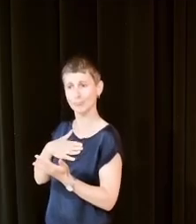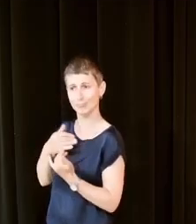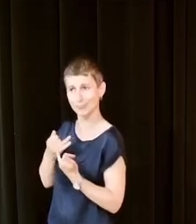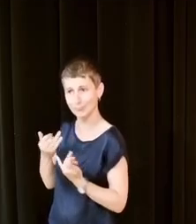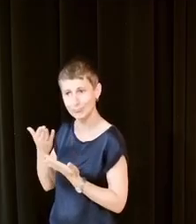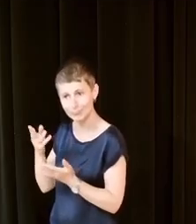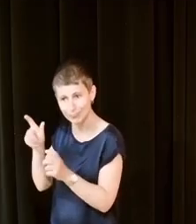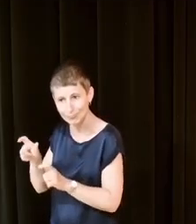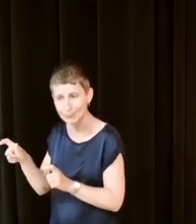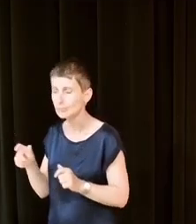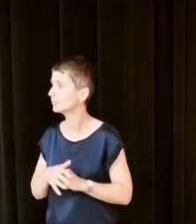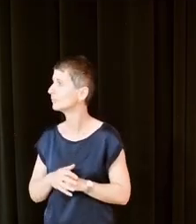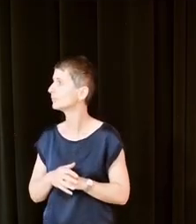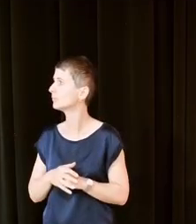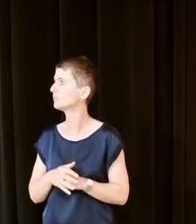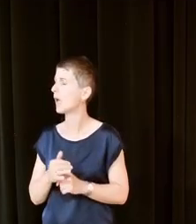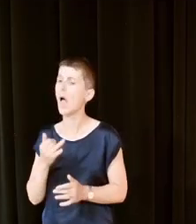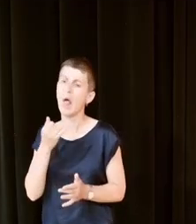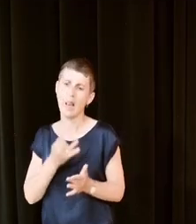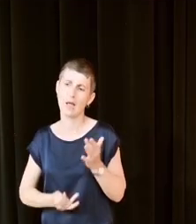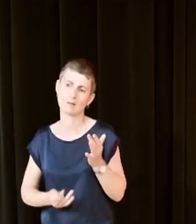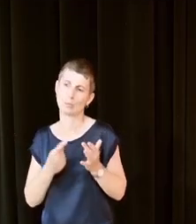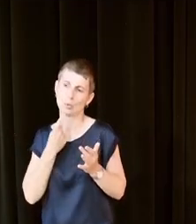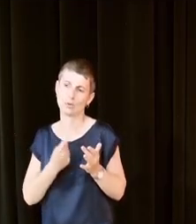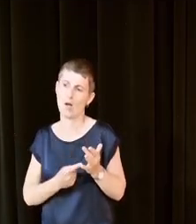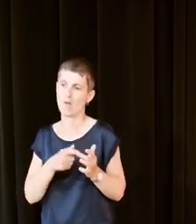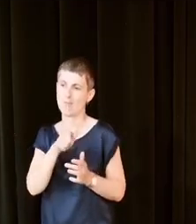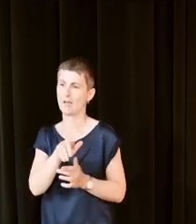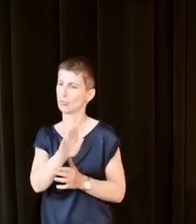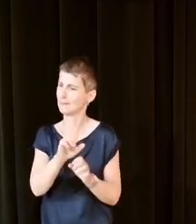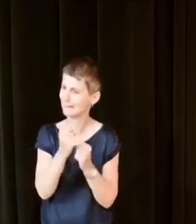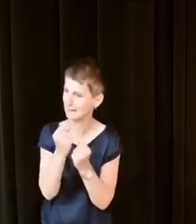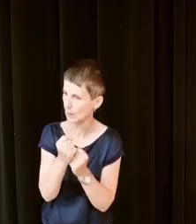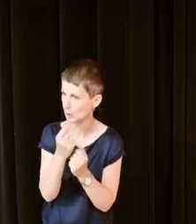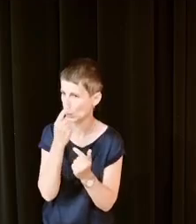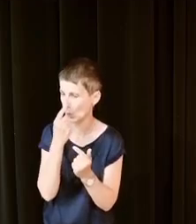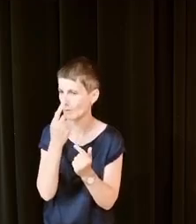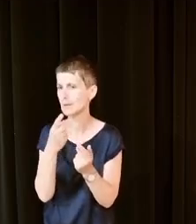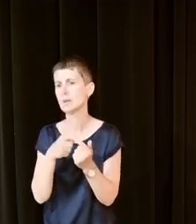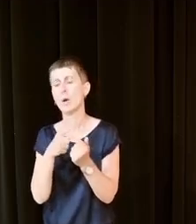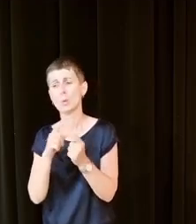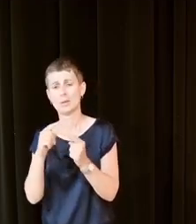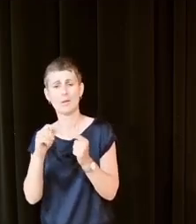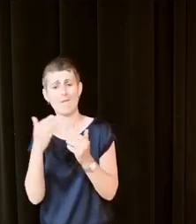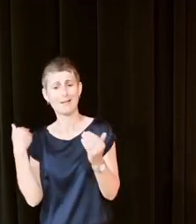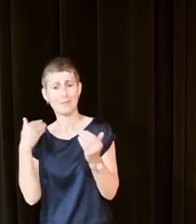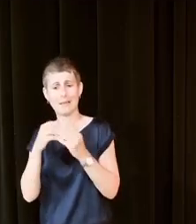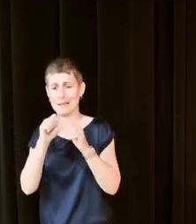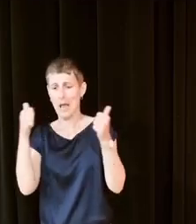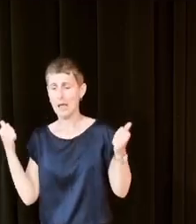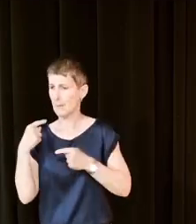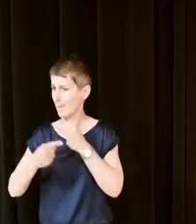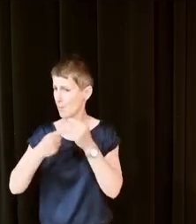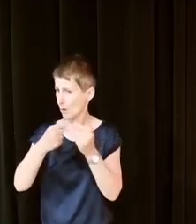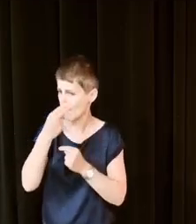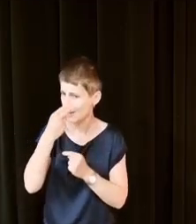gerne bei Frau Jenschke anknüpfen. Letztlich kommt es auf den Menschen an. Es kommt auf dessen Situation, auf dessen Erleben, auf dessen Biografie an. Und das ist ja die Frage